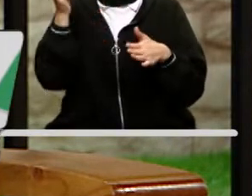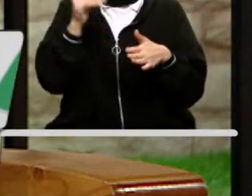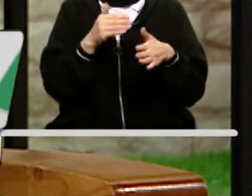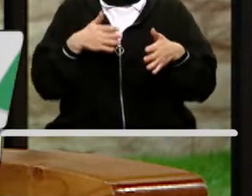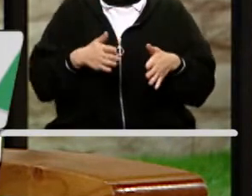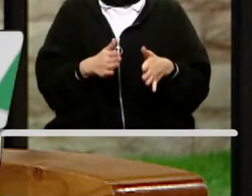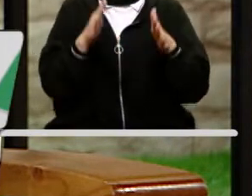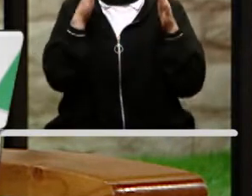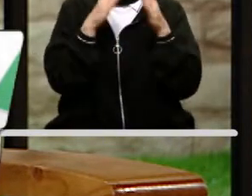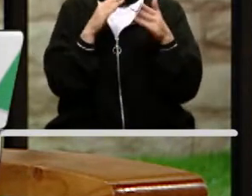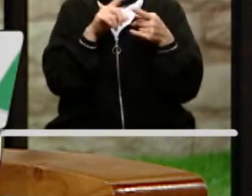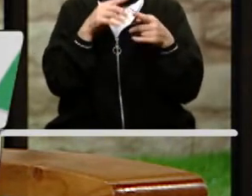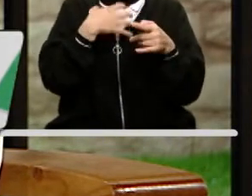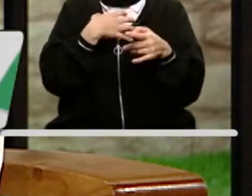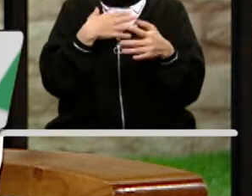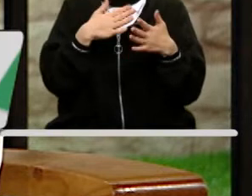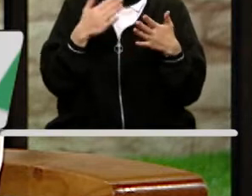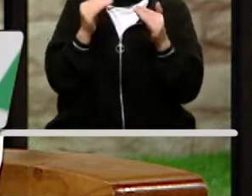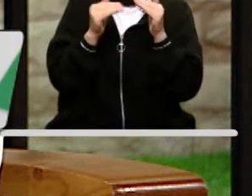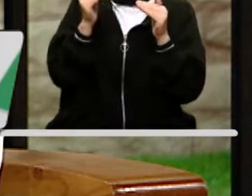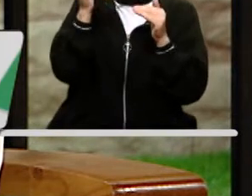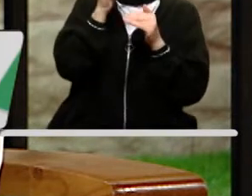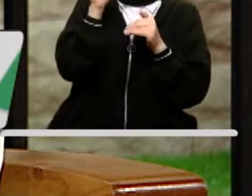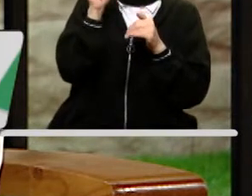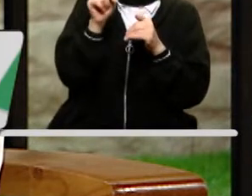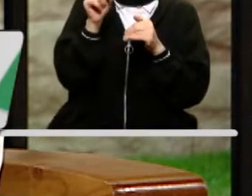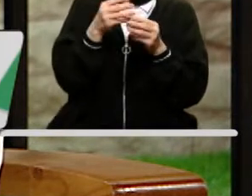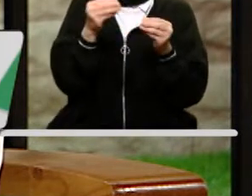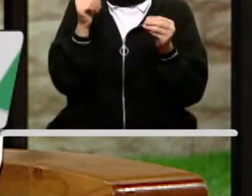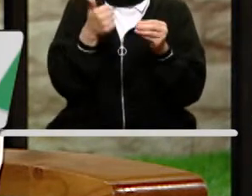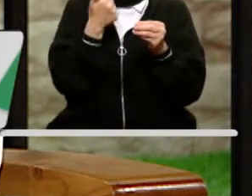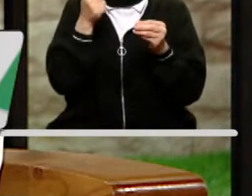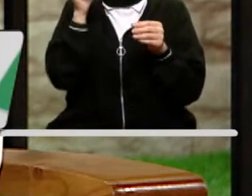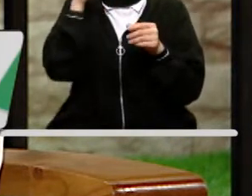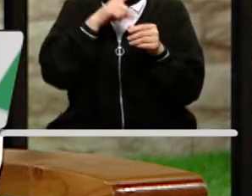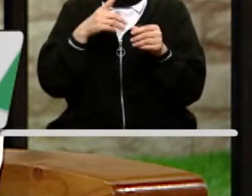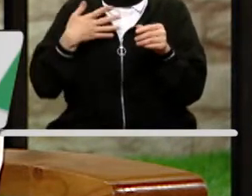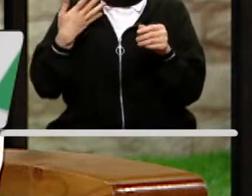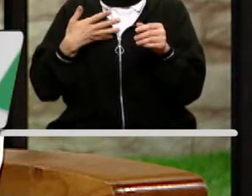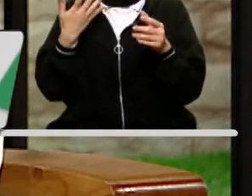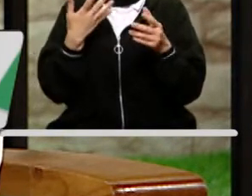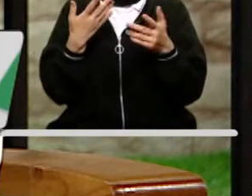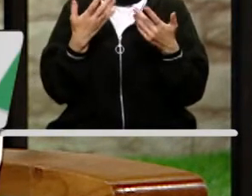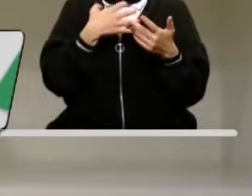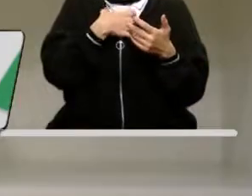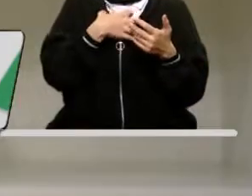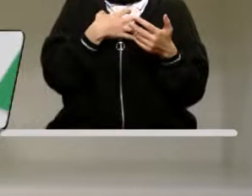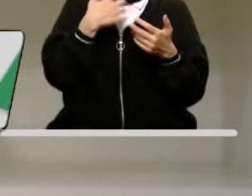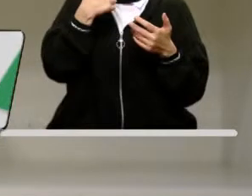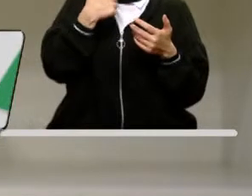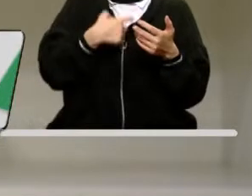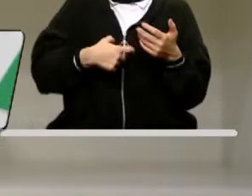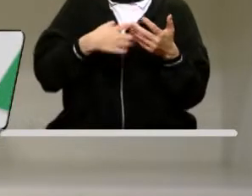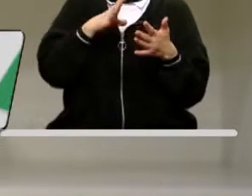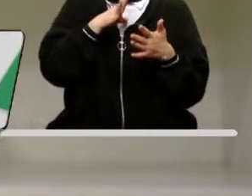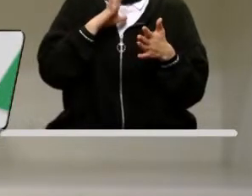kendimizi nasıl geliştirdiğimiz ve kendimizi tanımamız. Çünkü merak da fıtri olarak gelen bir şey ama kişiye göre